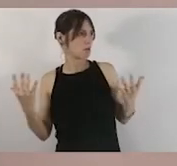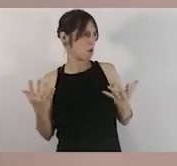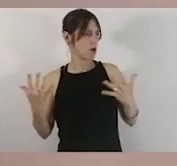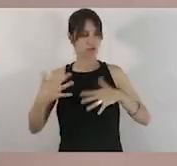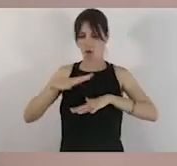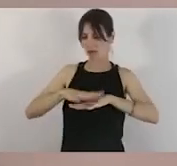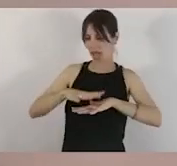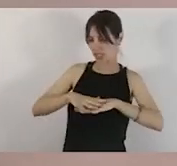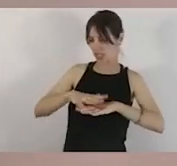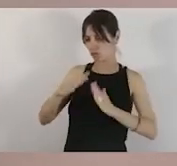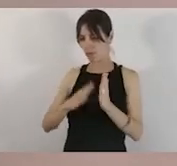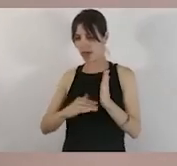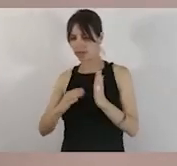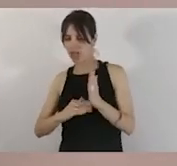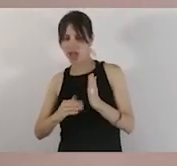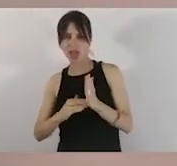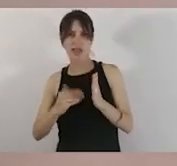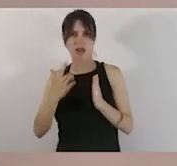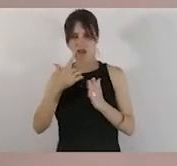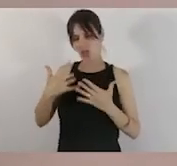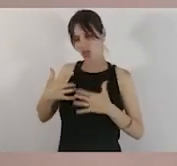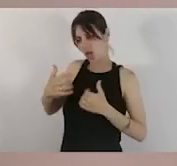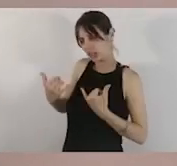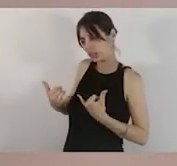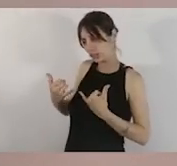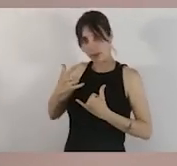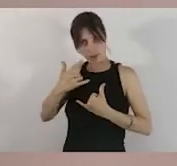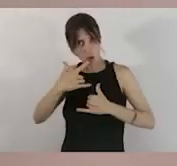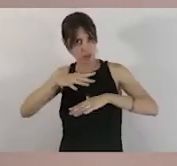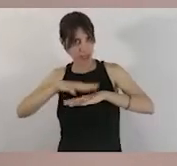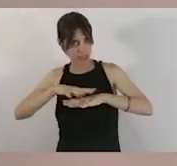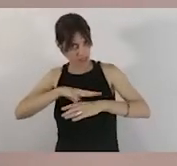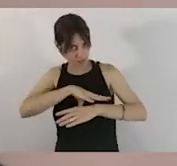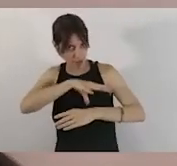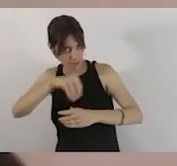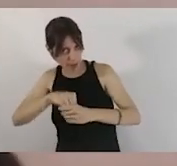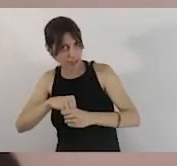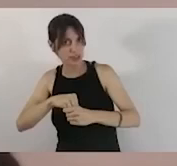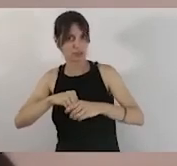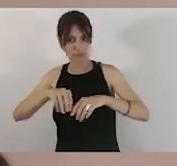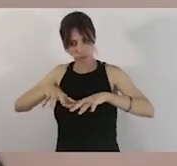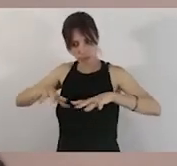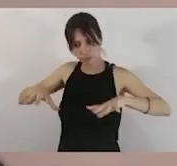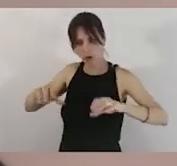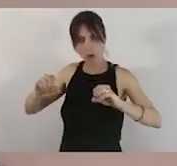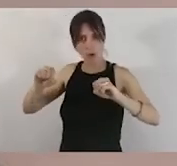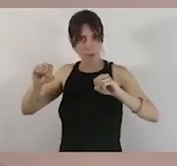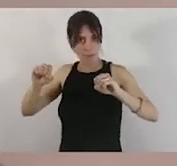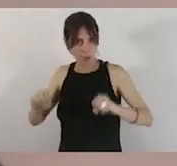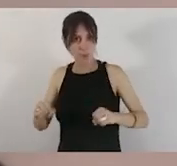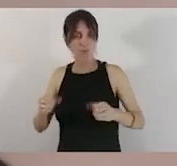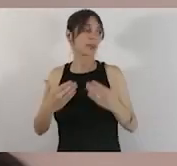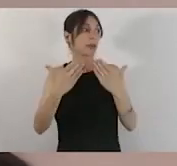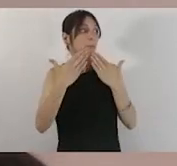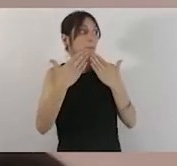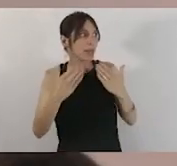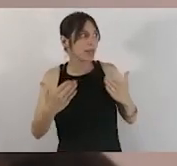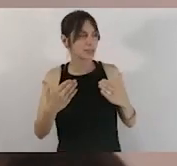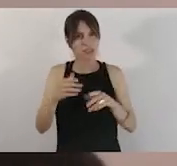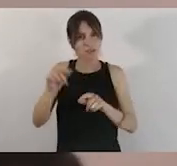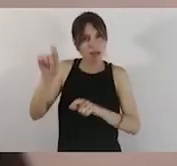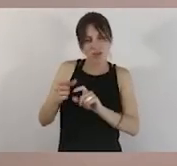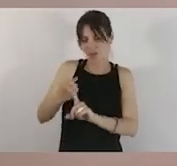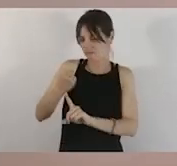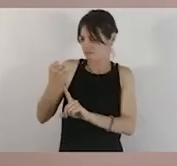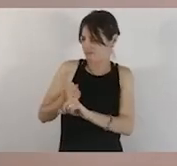partie du 7e arrondissement. Les gens ont été responsables et je veux les remercier et les féliciter pour leur pugnacité, leur